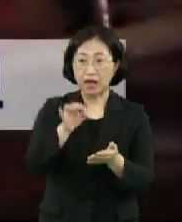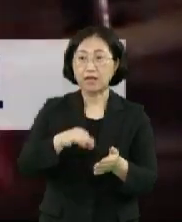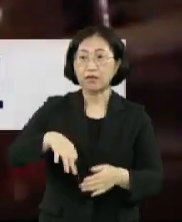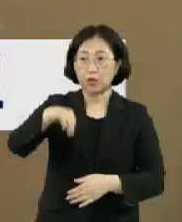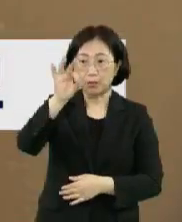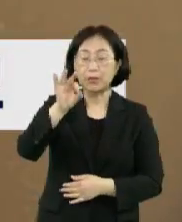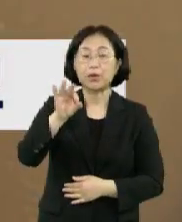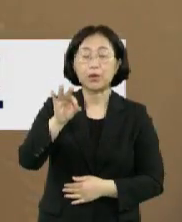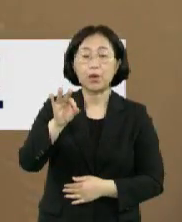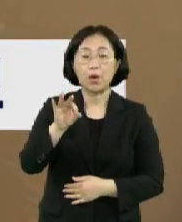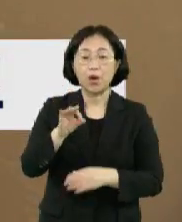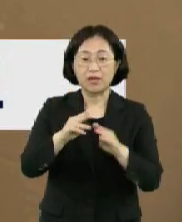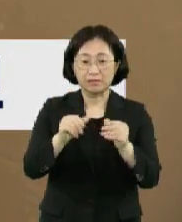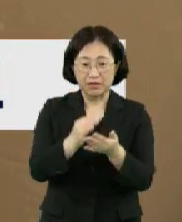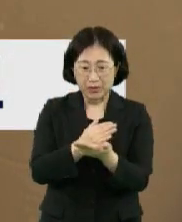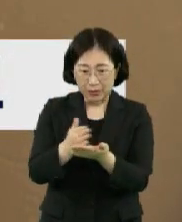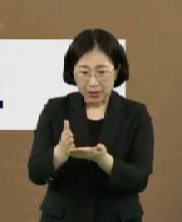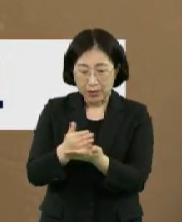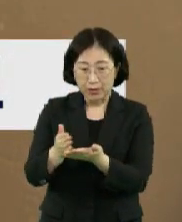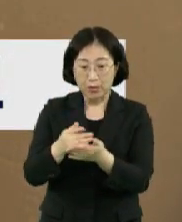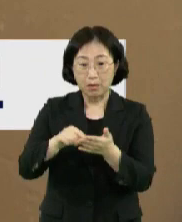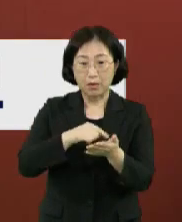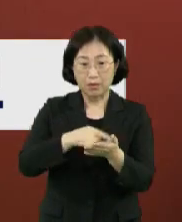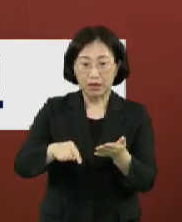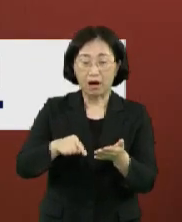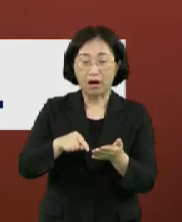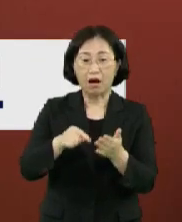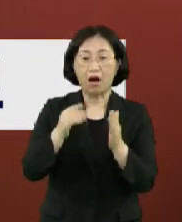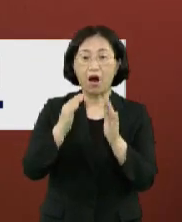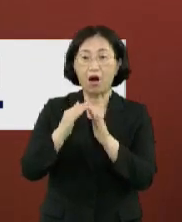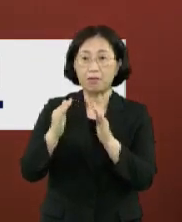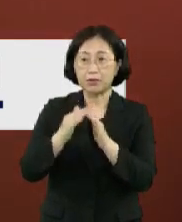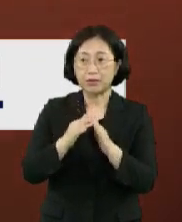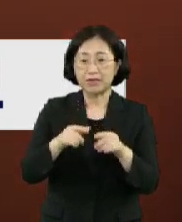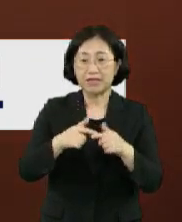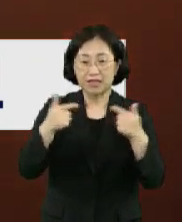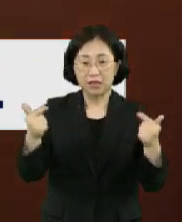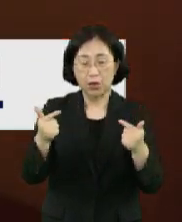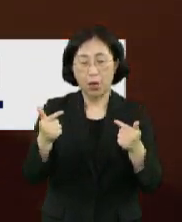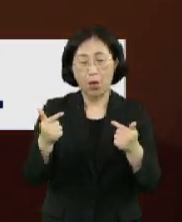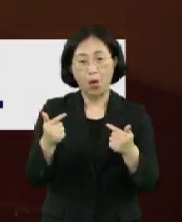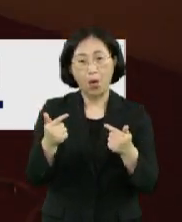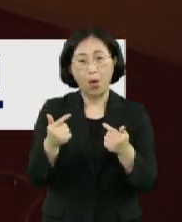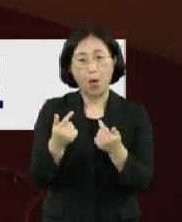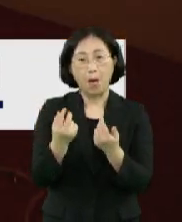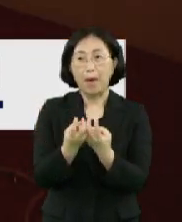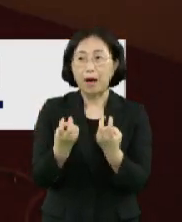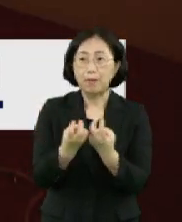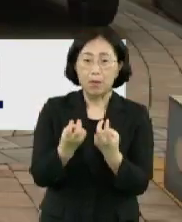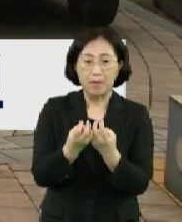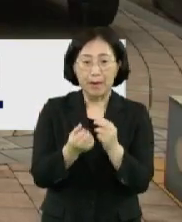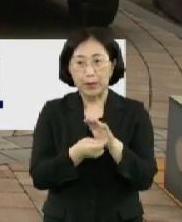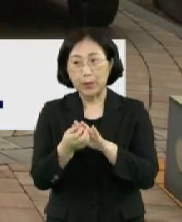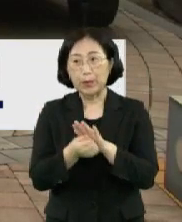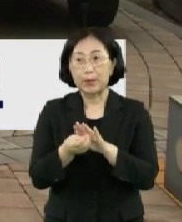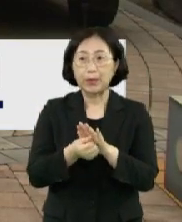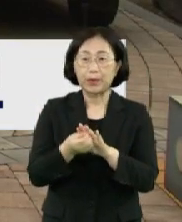높이거나 지분 쪼개기 등을 통해 보상 대상 업소를 늘리는 등 교묘한 방법이 동원되고 있습니다.